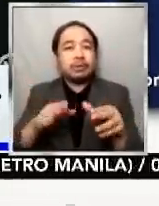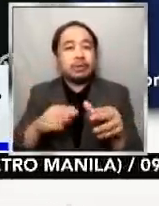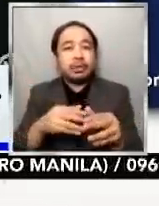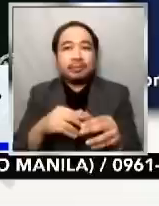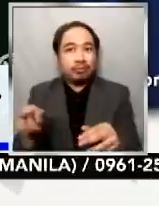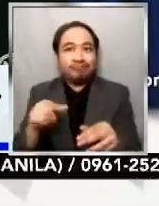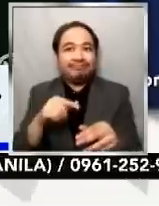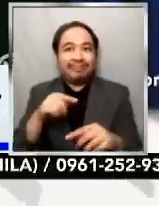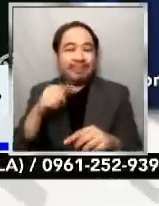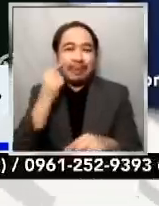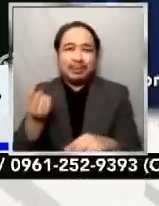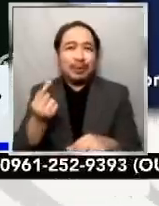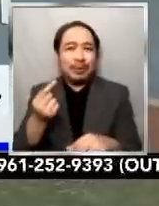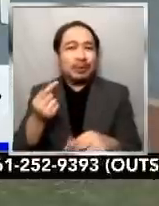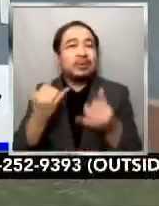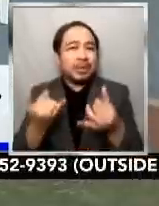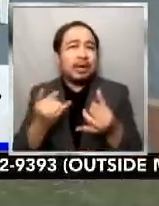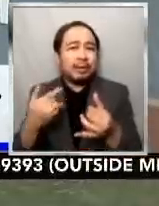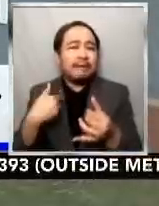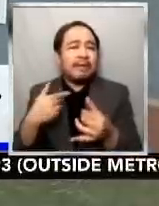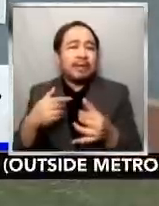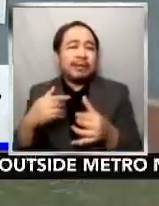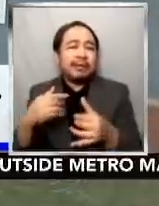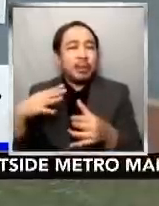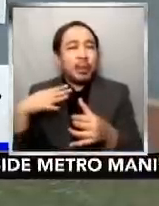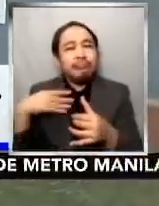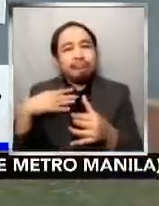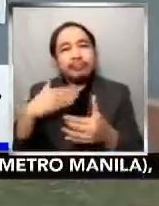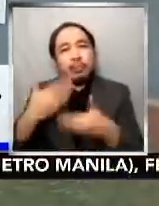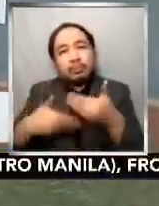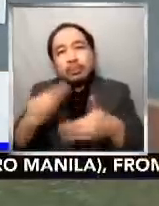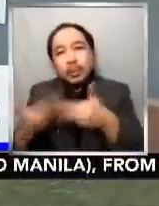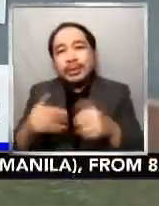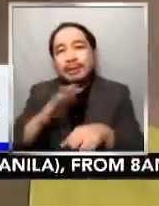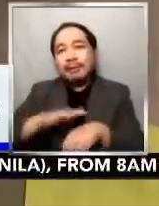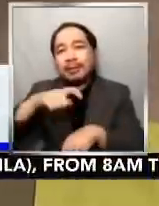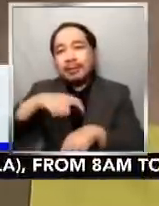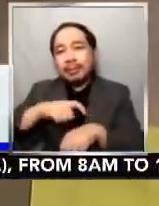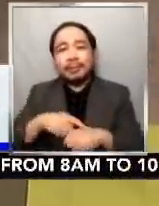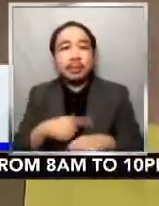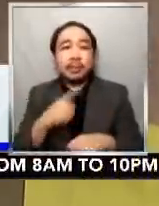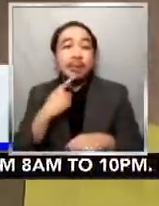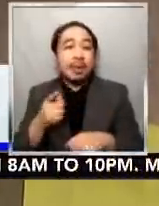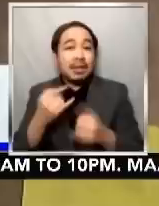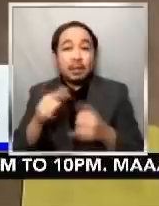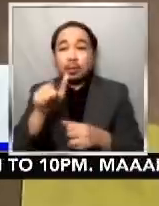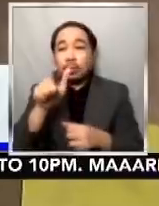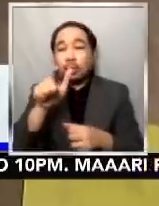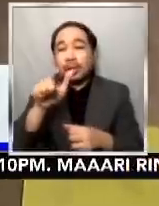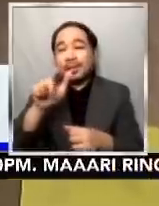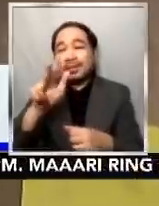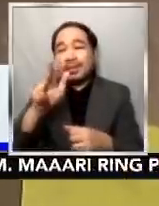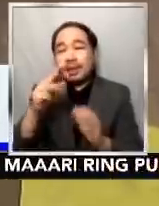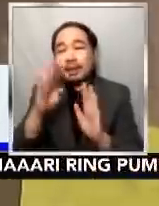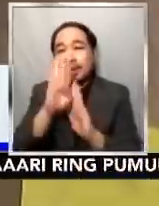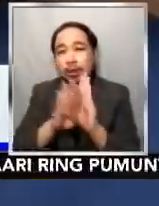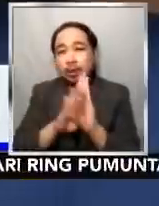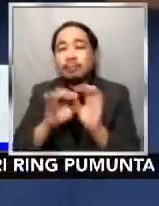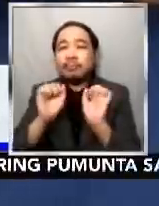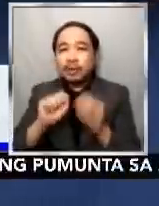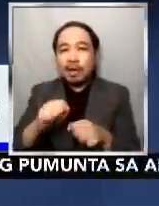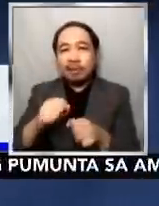naman po natin sila ng sapat na panahon. Sabi ni Avisado, 23 billion ang pwedeng magastos para sa second round ng